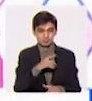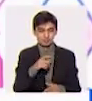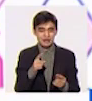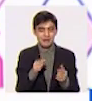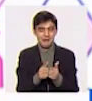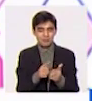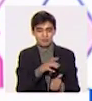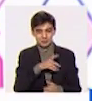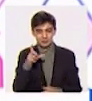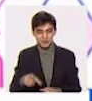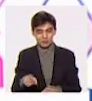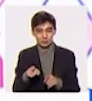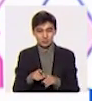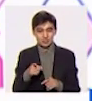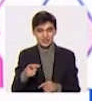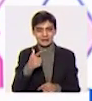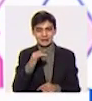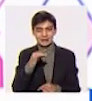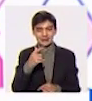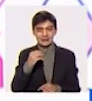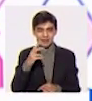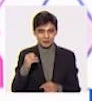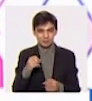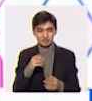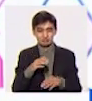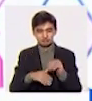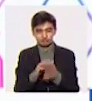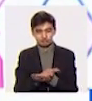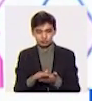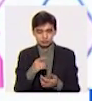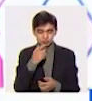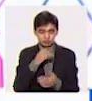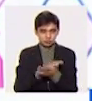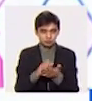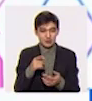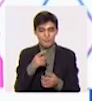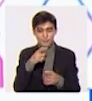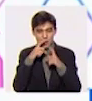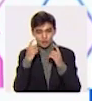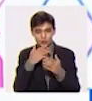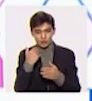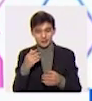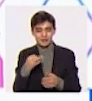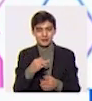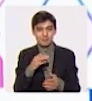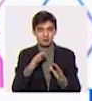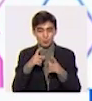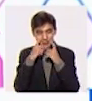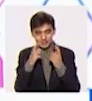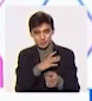жүрген адам, ол өзінің гигиенасын сақтайтын болса, масканы қолдану, масканы контакта болғаннан кейін қолын тазалап